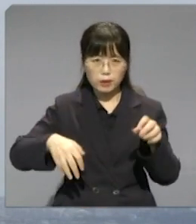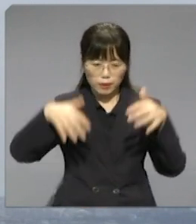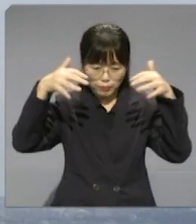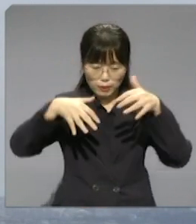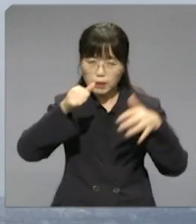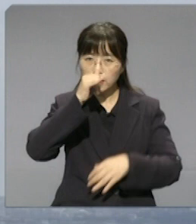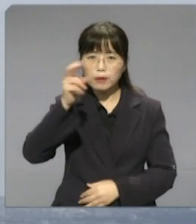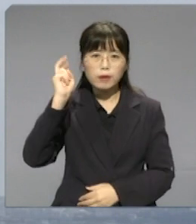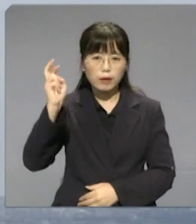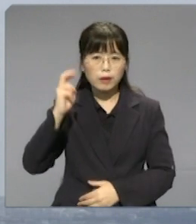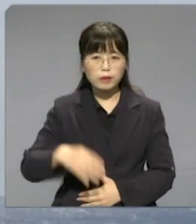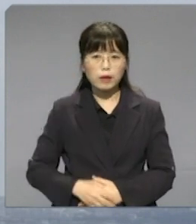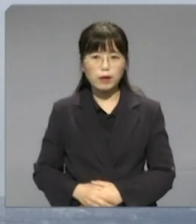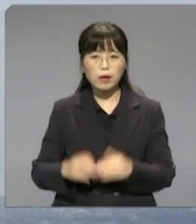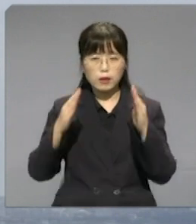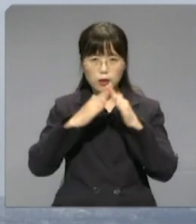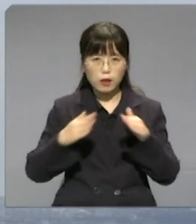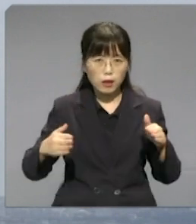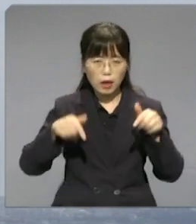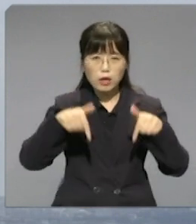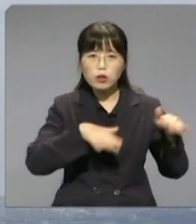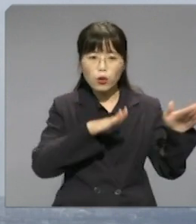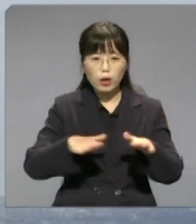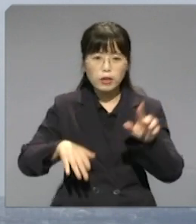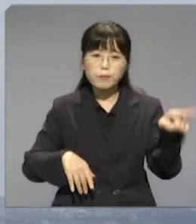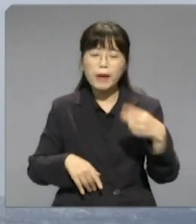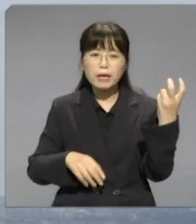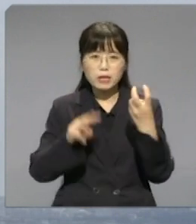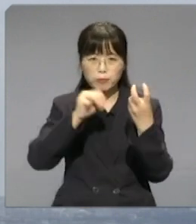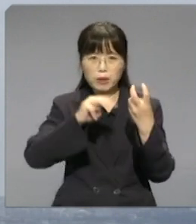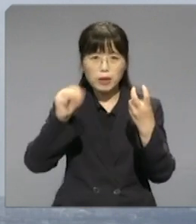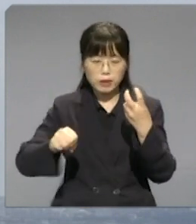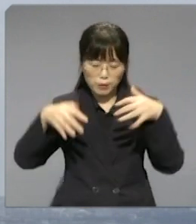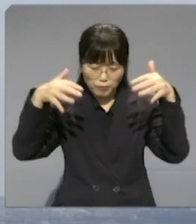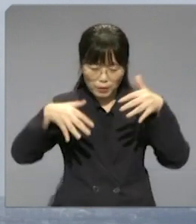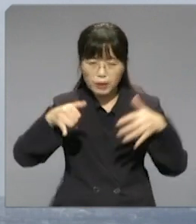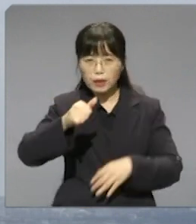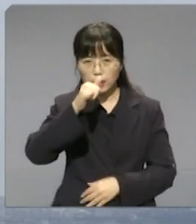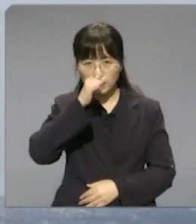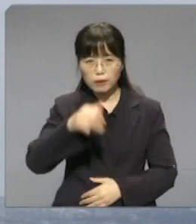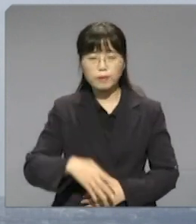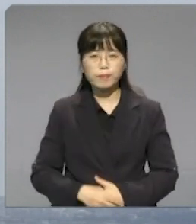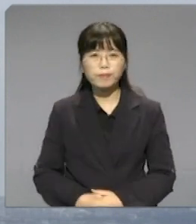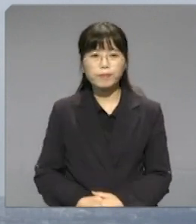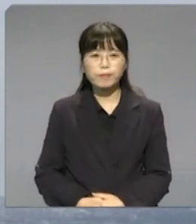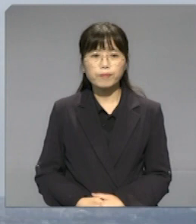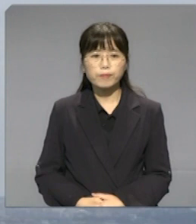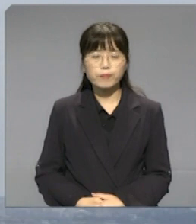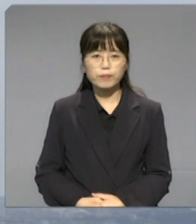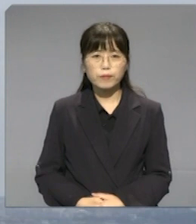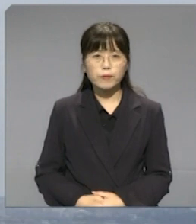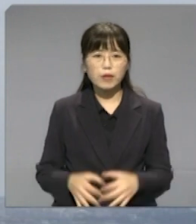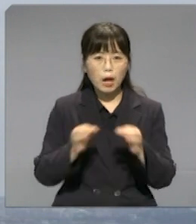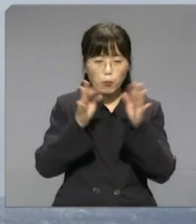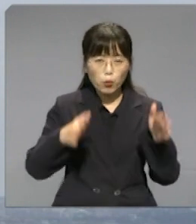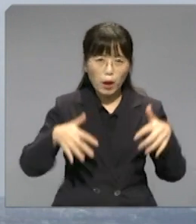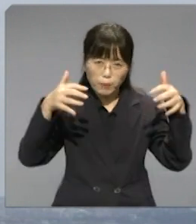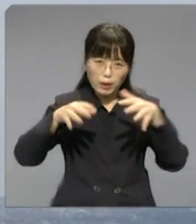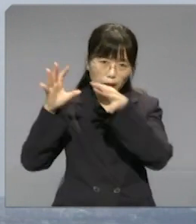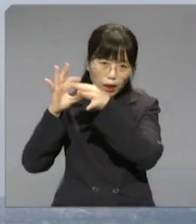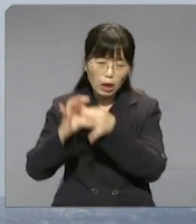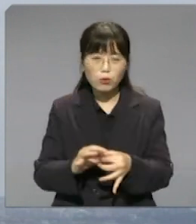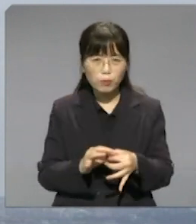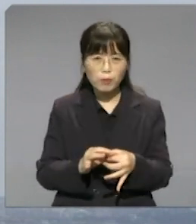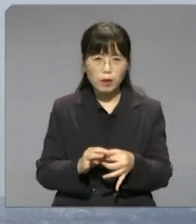강수량이 예상됩니다. 전라서해안에는 120mm 이상까지 비가 쏟아지는 곳도 있겠습니다. 당분간 비가